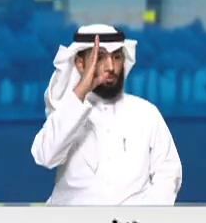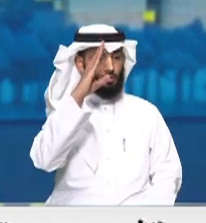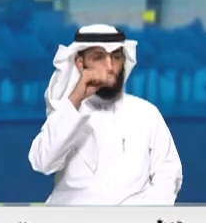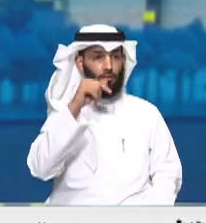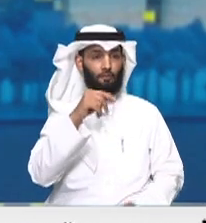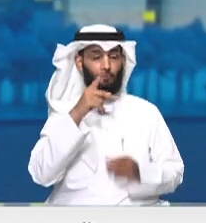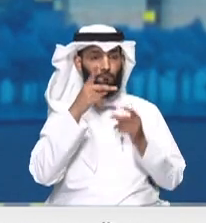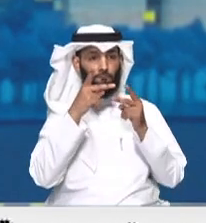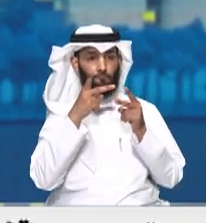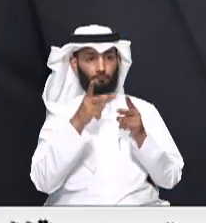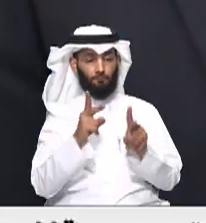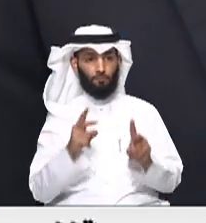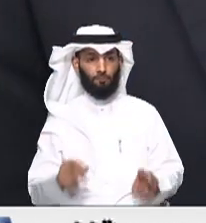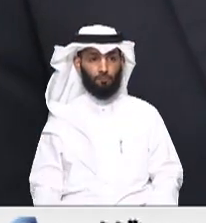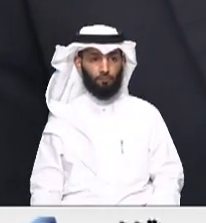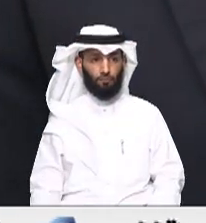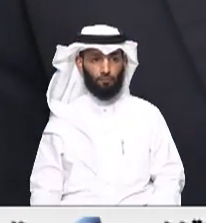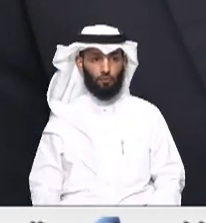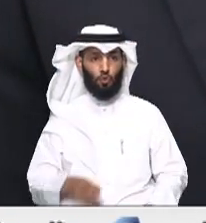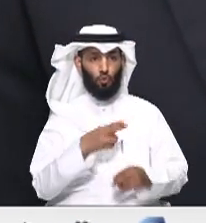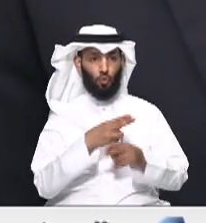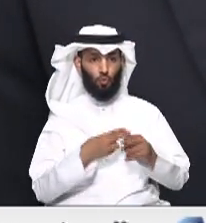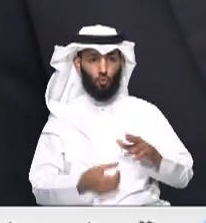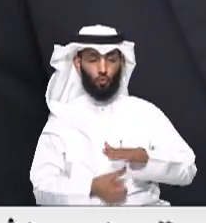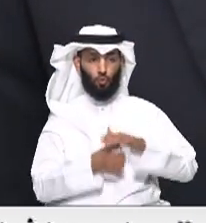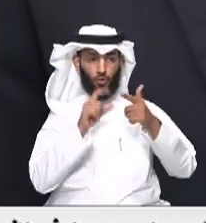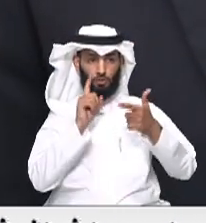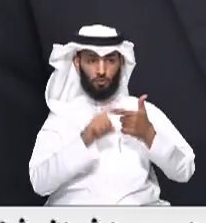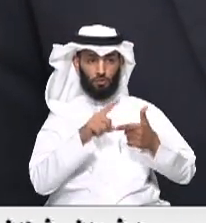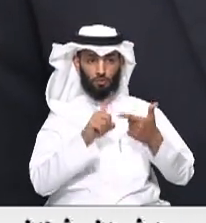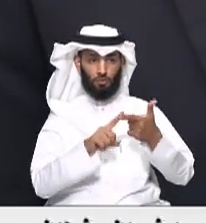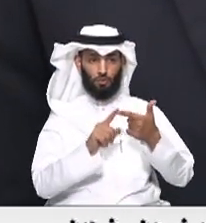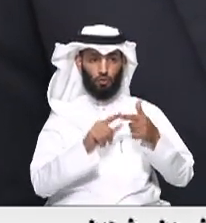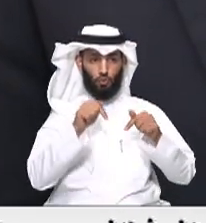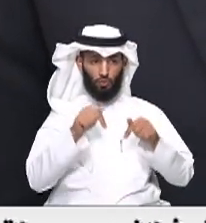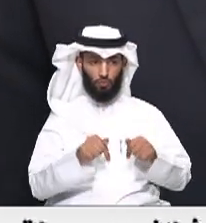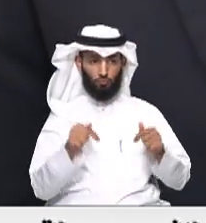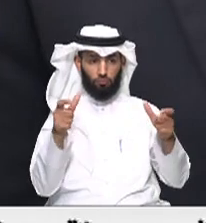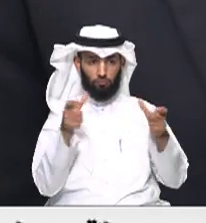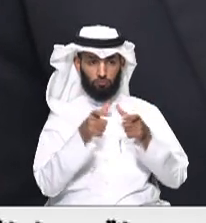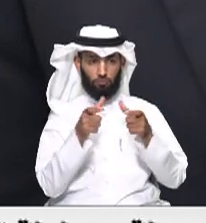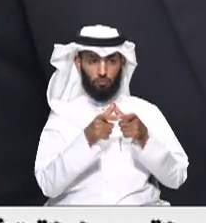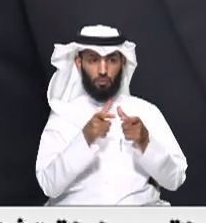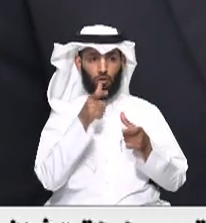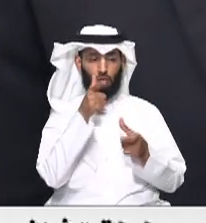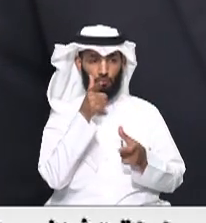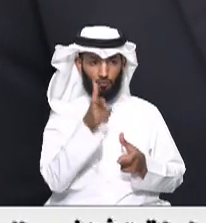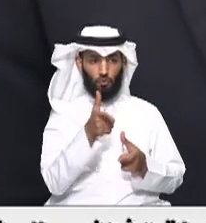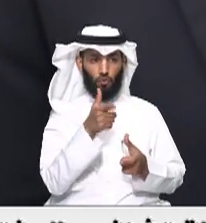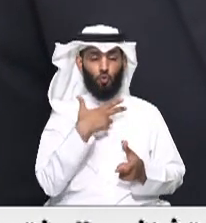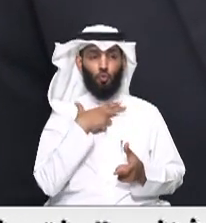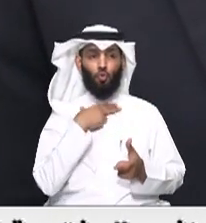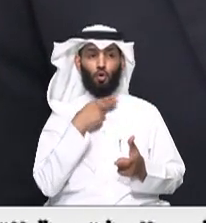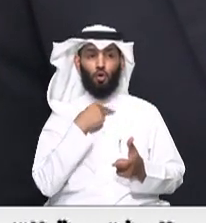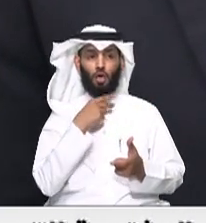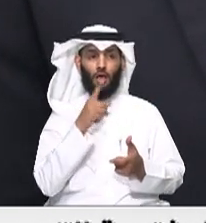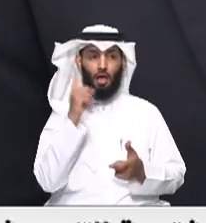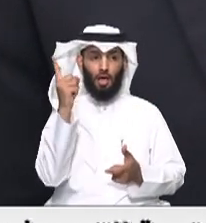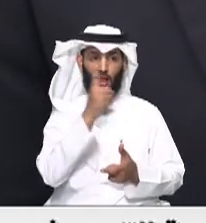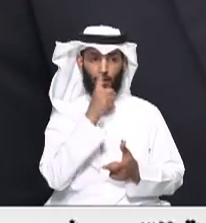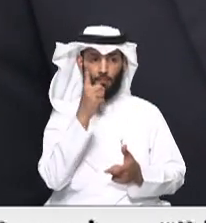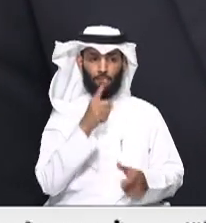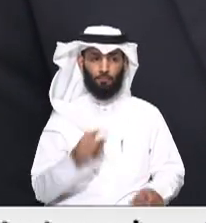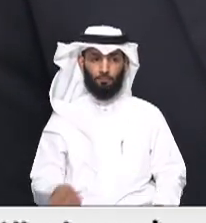بداية، ممثل سمو أمير البلاد سمو ولي العهد التقى بعدد كبير من رؤساء ووزراء الدول الشقيقة